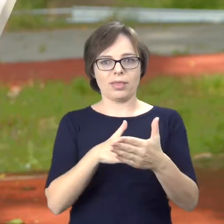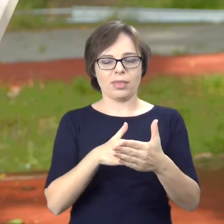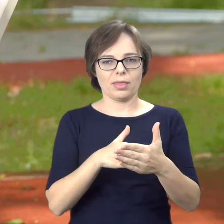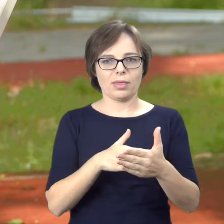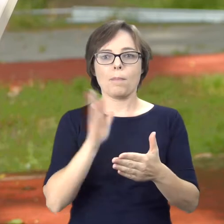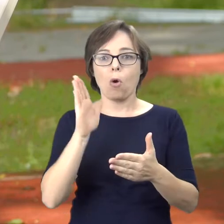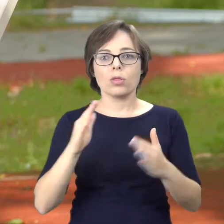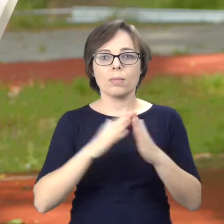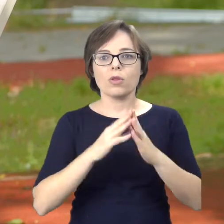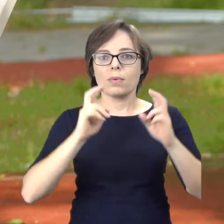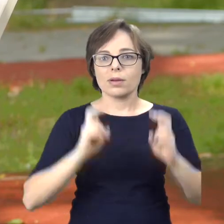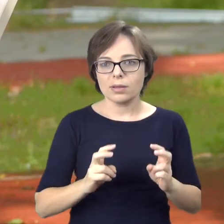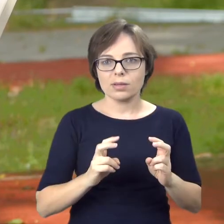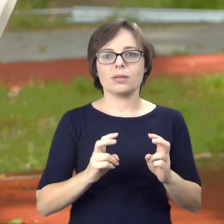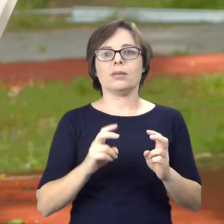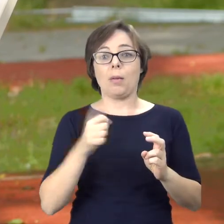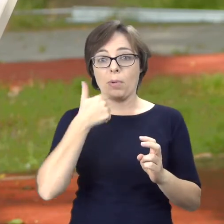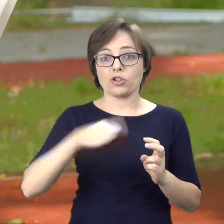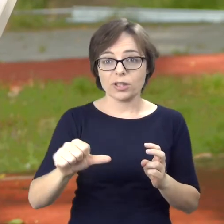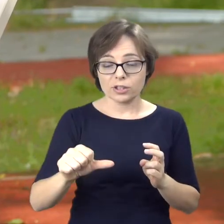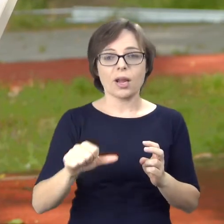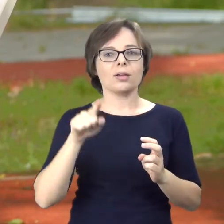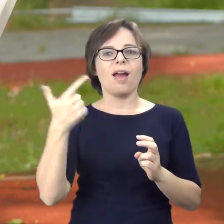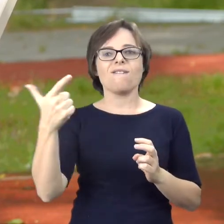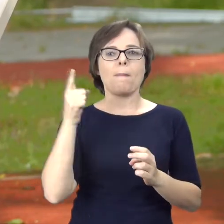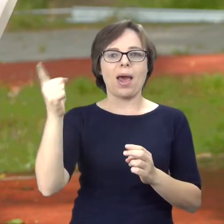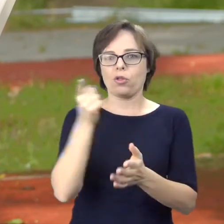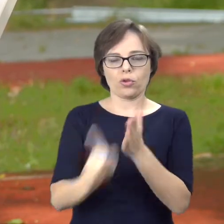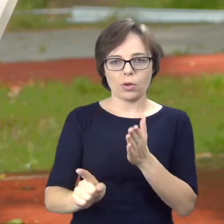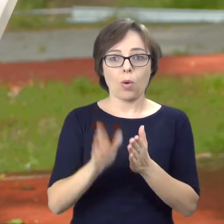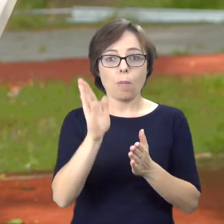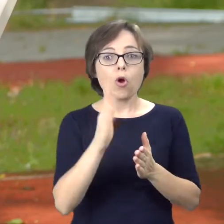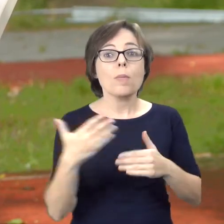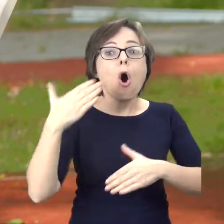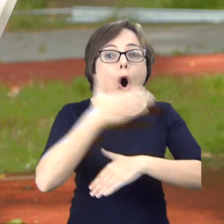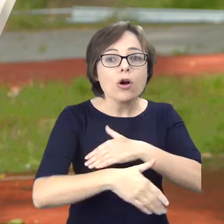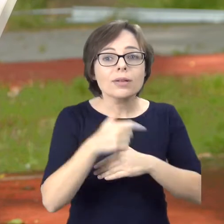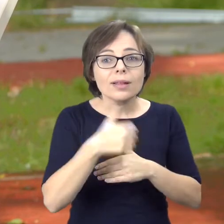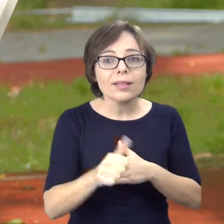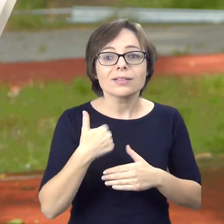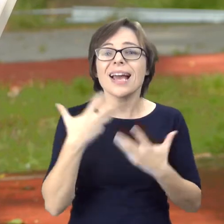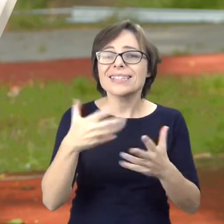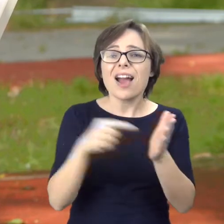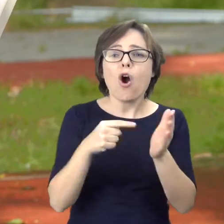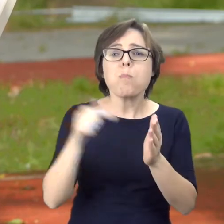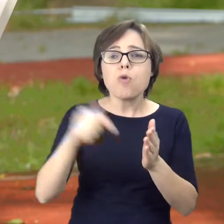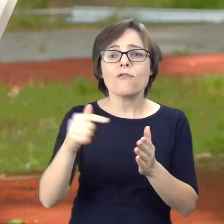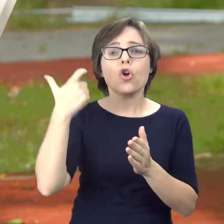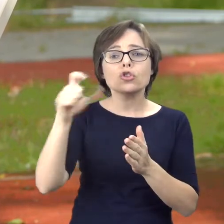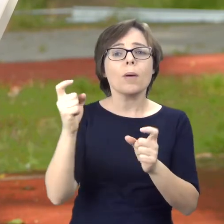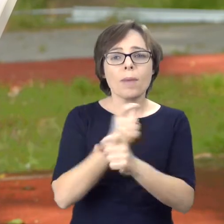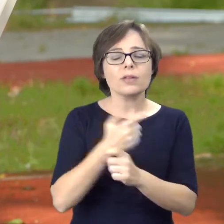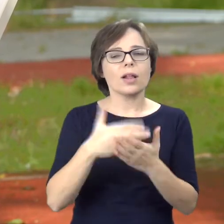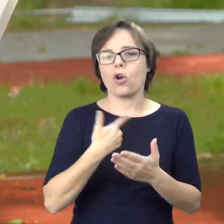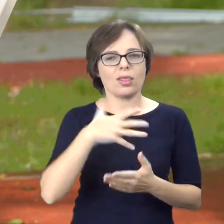tydzień w kwarantannie pozbawił mnie 2 maratonów i w tym ostatnim tygodniu, właśnie w ten dzień, kiedy miałem, powiedz, ten 100. kraj, nie wytrzymałem tej presji, wiesz, przepchnąłem łóżko